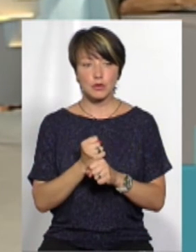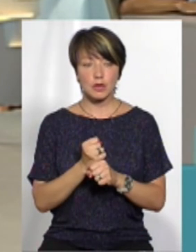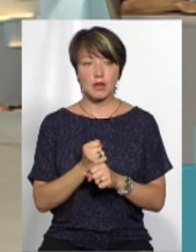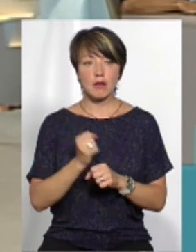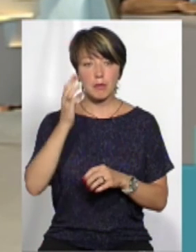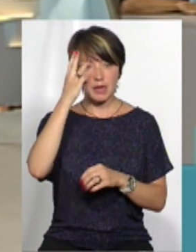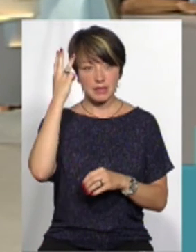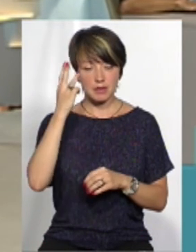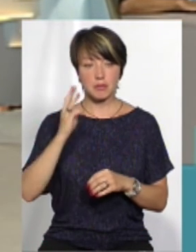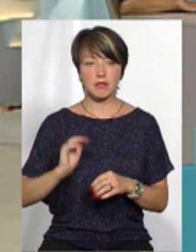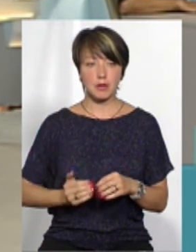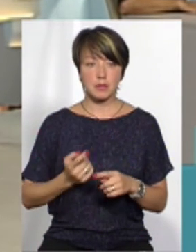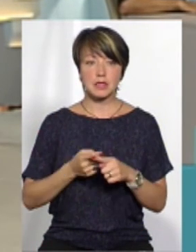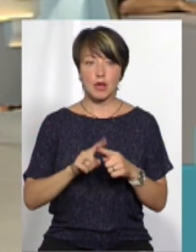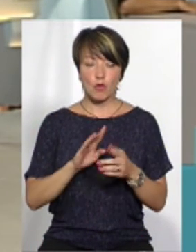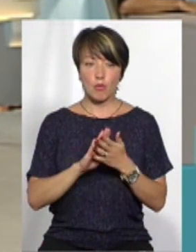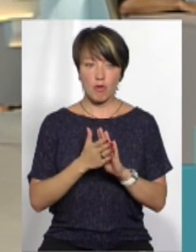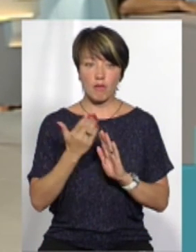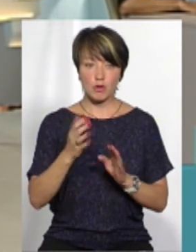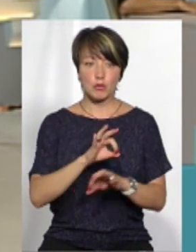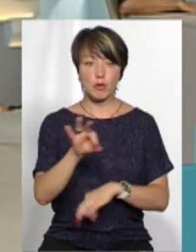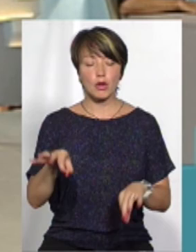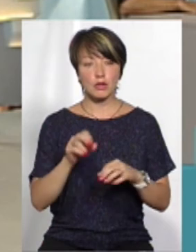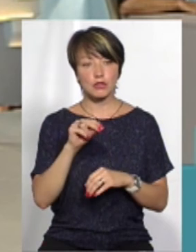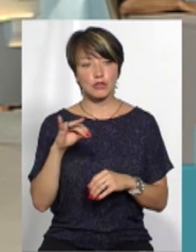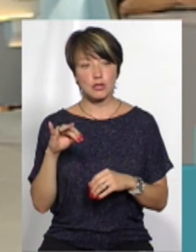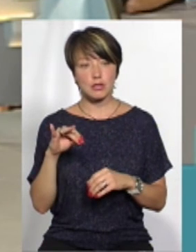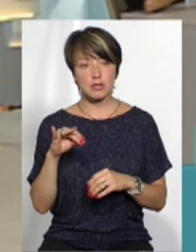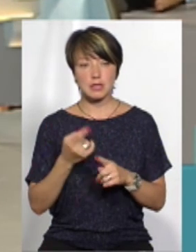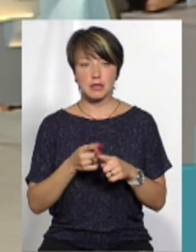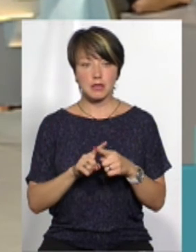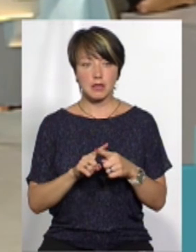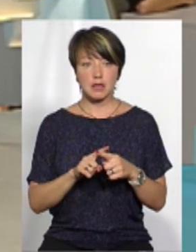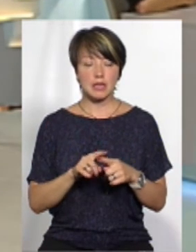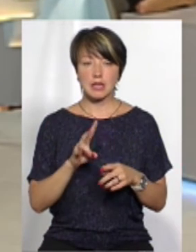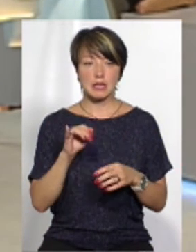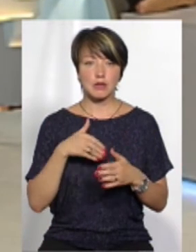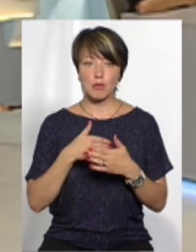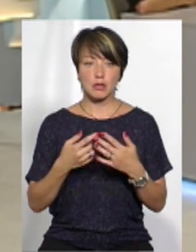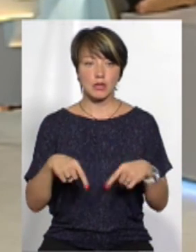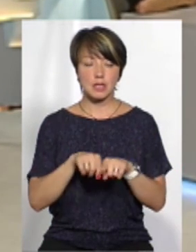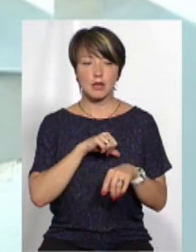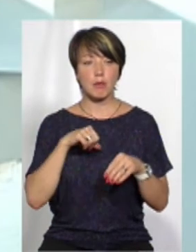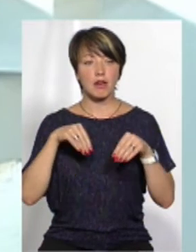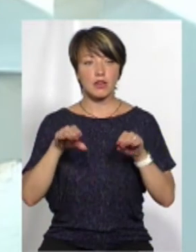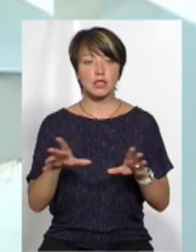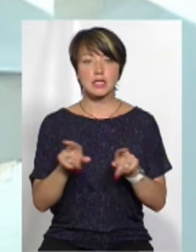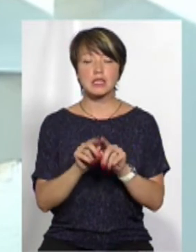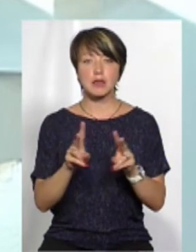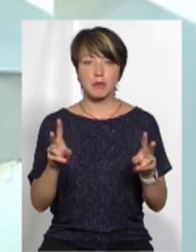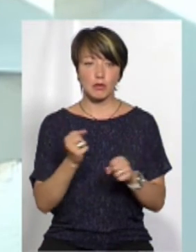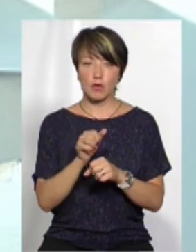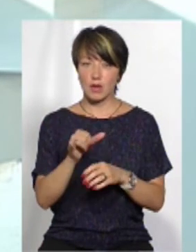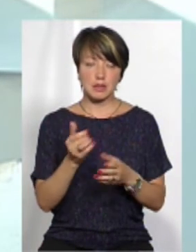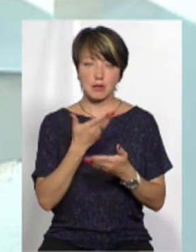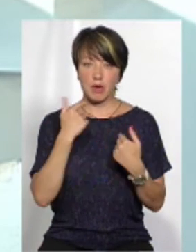з хмельницькими підрядниками. Це є умови вашого проєкту, чи це така? Ні, це громадська організація сама вирішує, з ким їм працювати. Тобто у